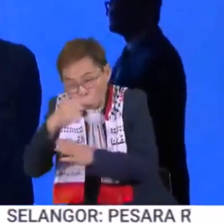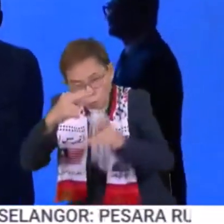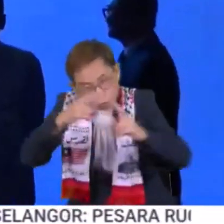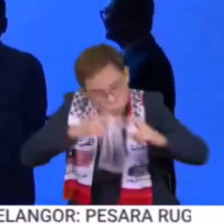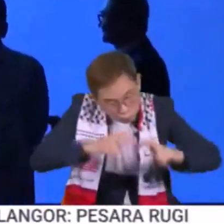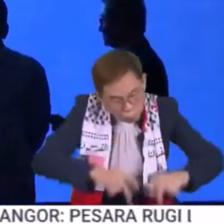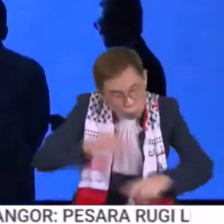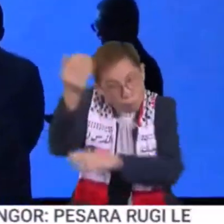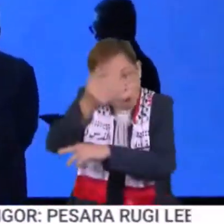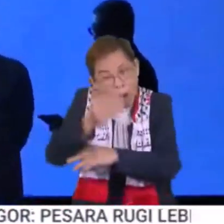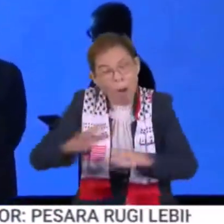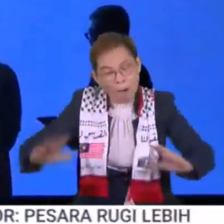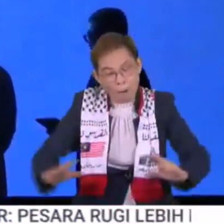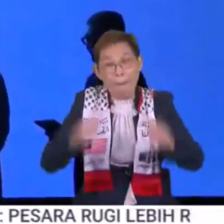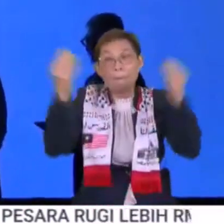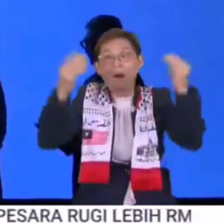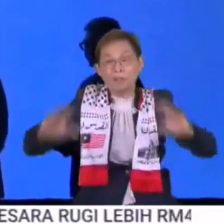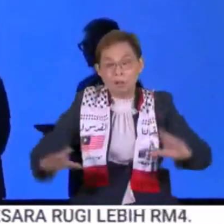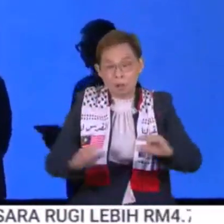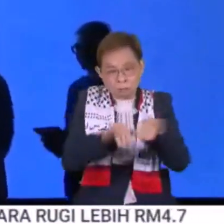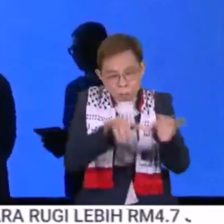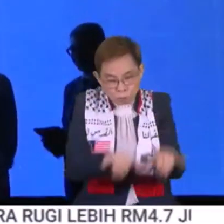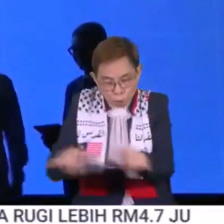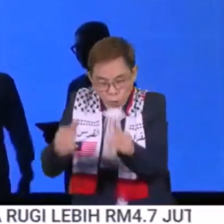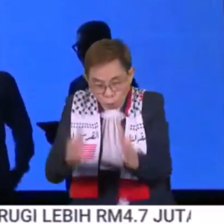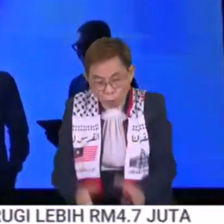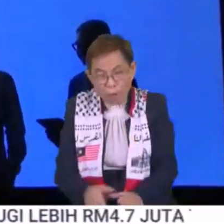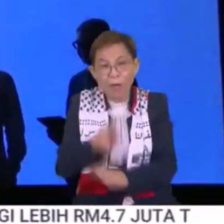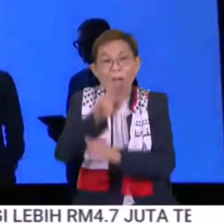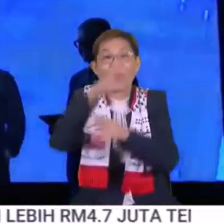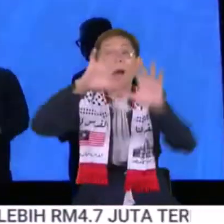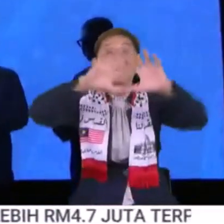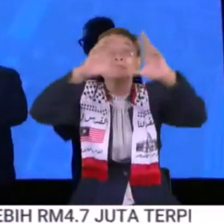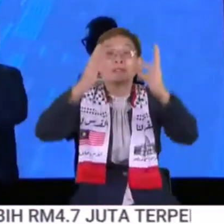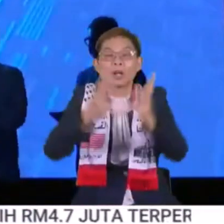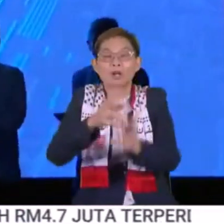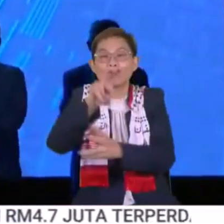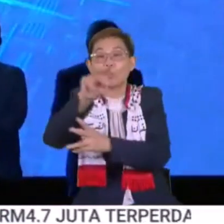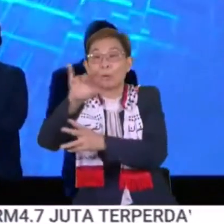Beliau berucap pada Majlis Kongres Juruukur Antarabangsa ke-26 di Ibu Negara.